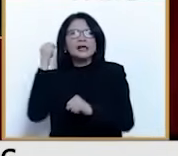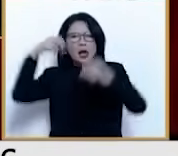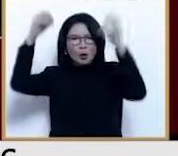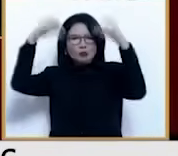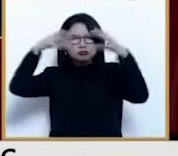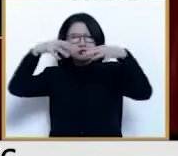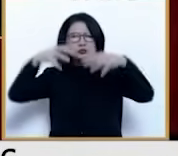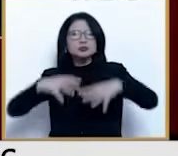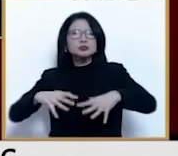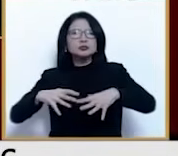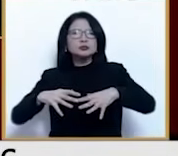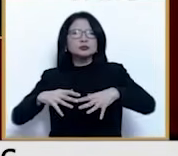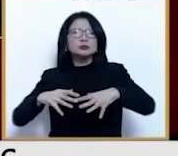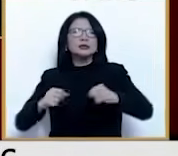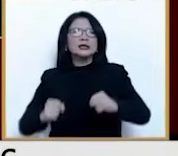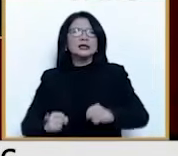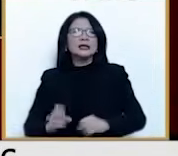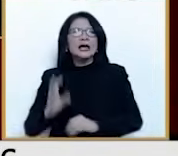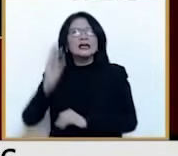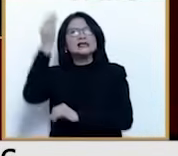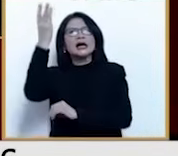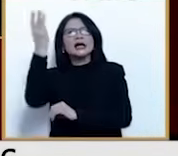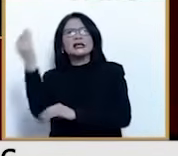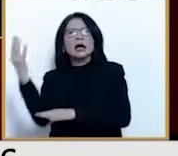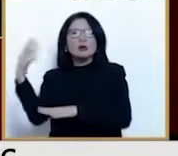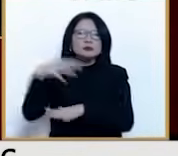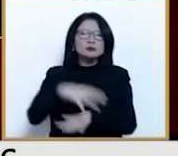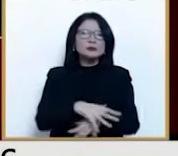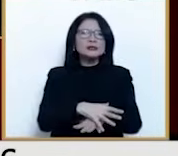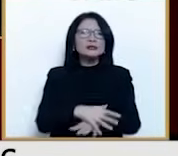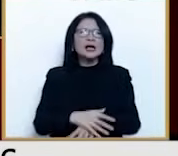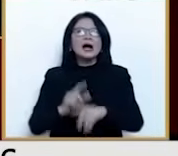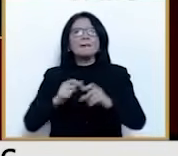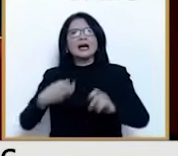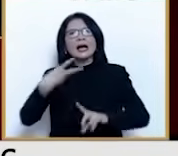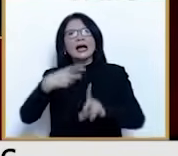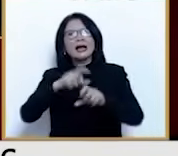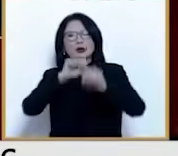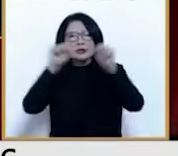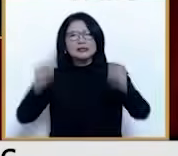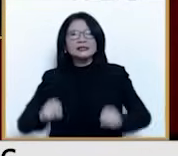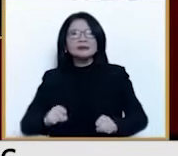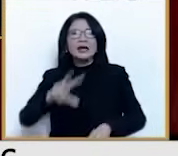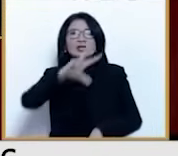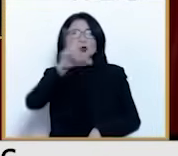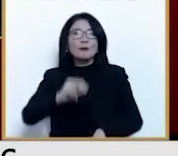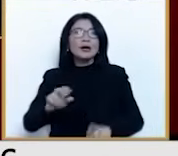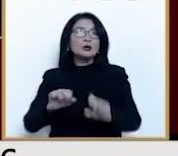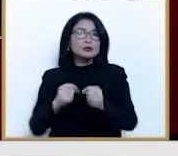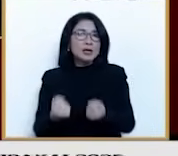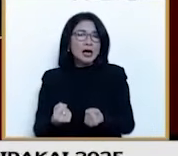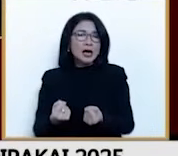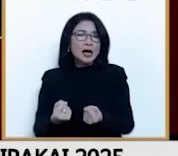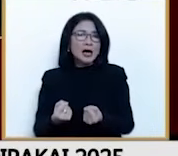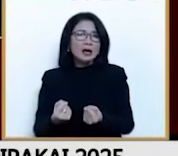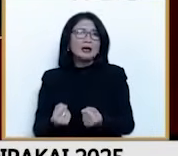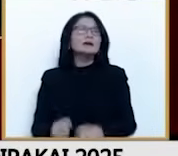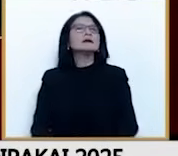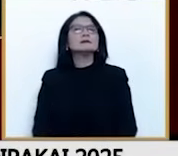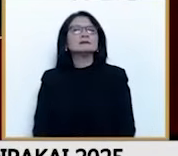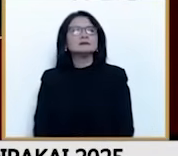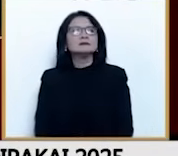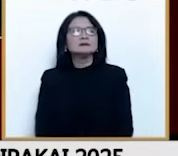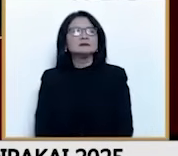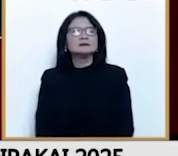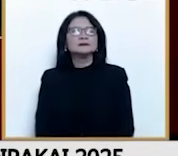sehingga Jakarta terkena imbasnya? Apakah karena ekosistem alam di Jawa Barat sudah rusak? Mungkin bisa dijelaskan.